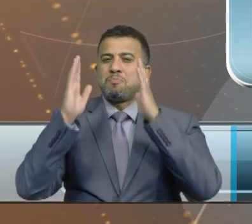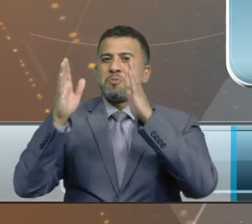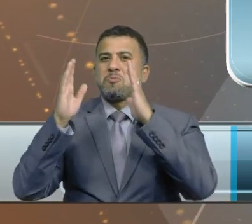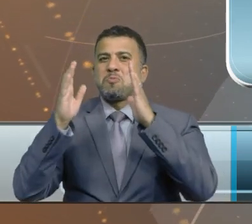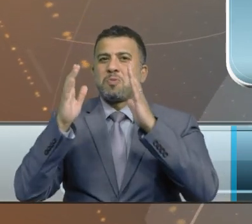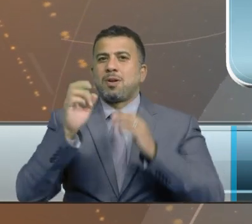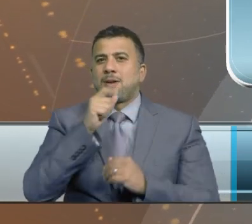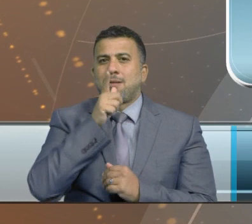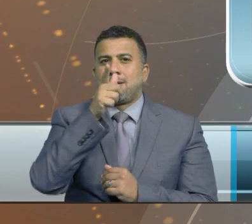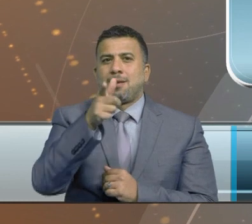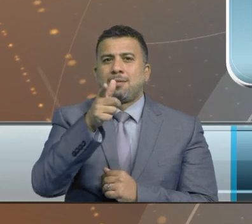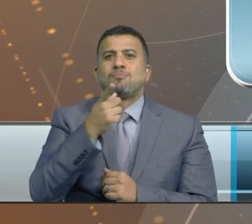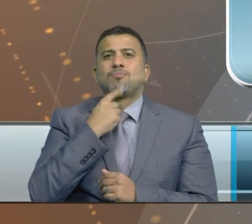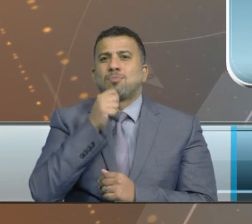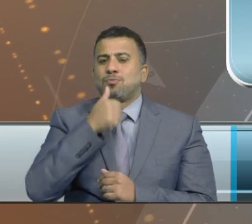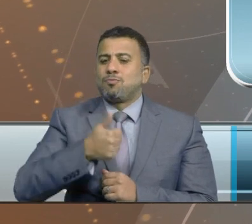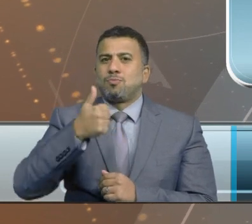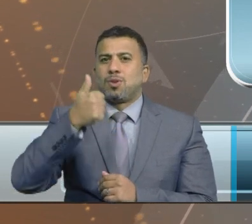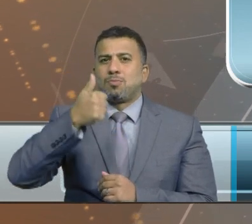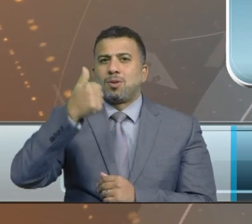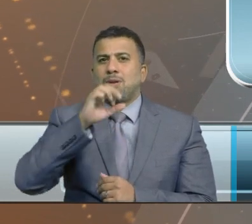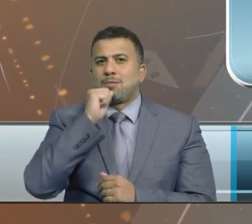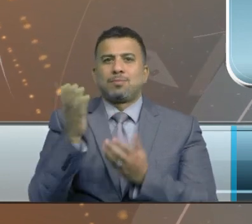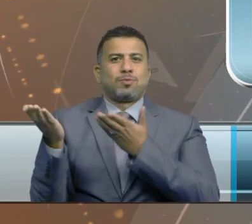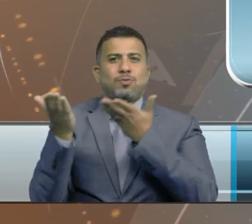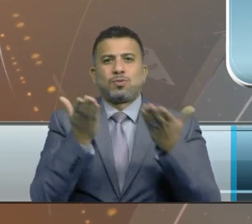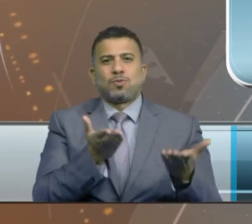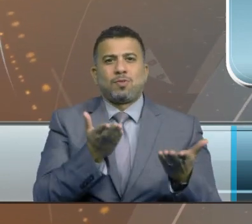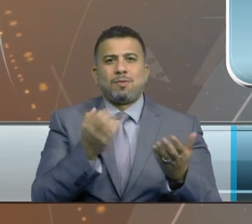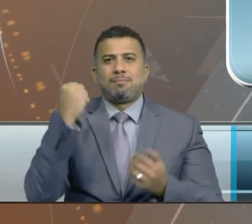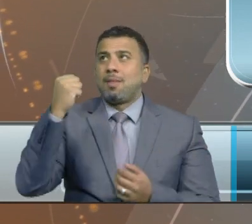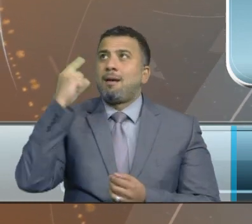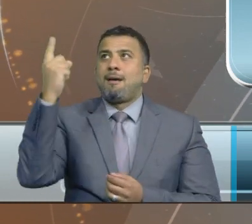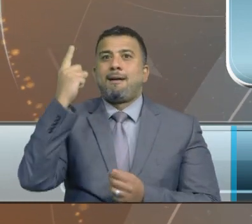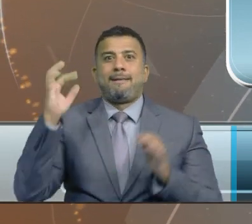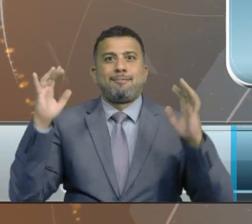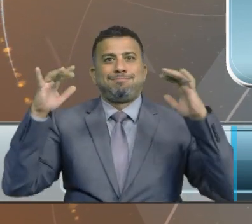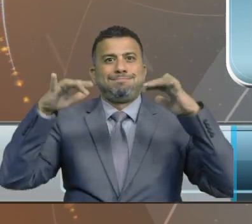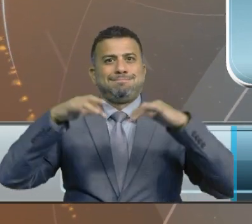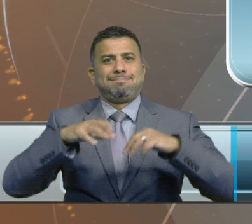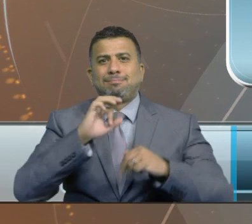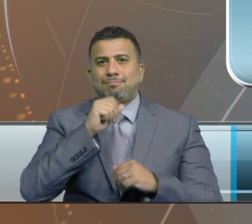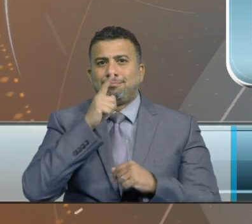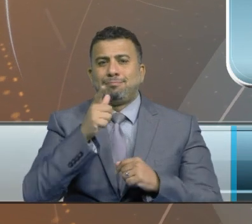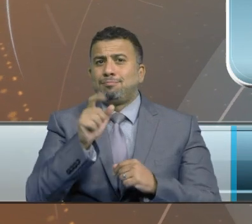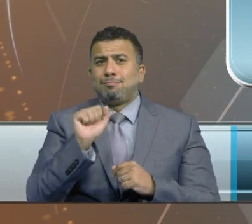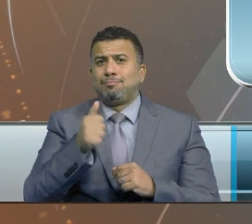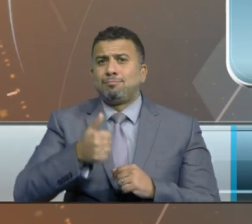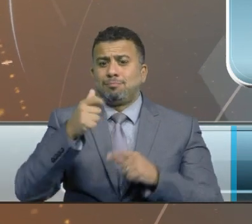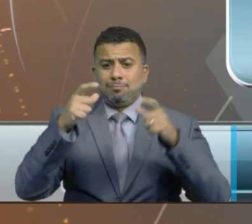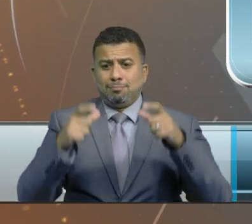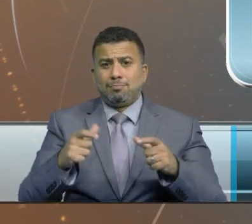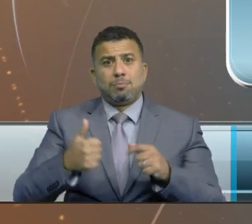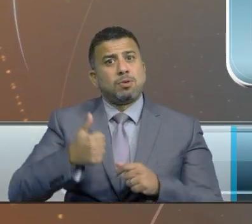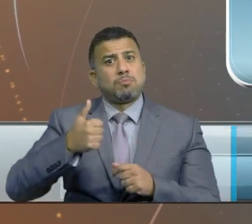واعرب سمو عن تمنياته بالتوفيق والنجاح في استضافه هذه البطوله العالميه التي تعد اقامتها في المنطقه